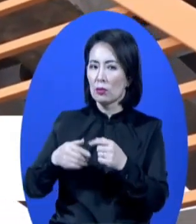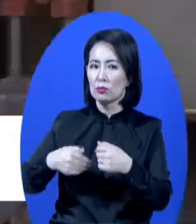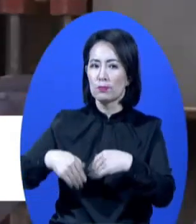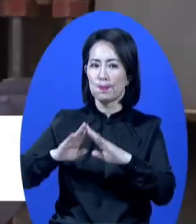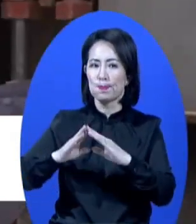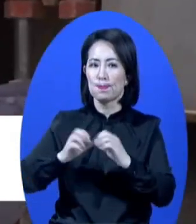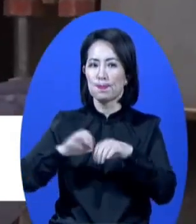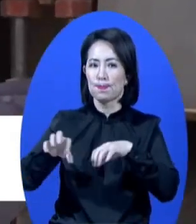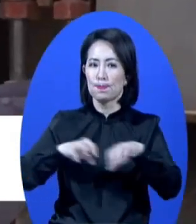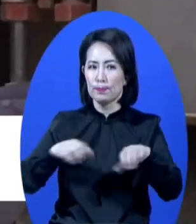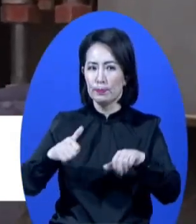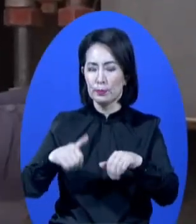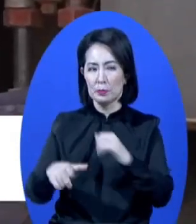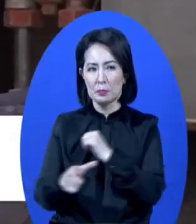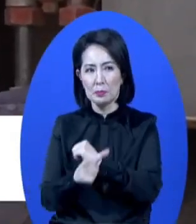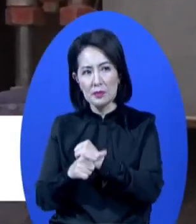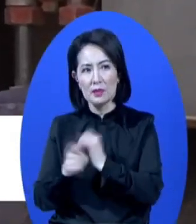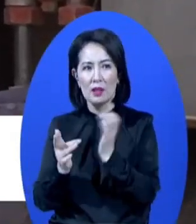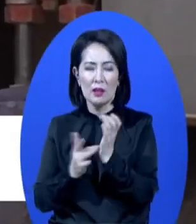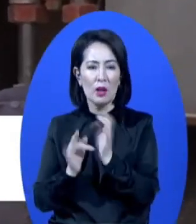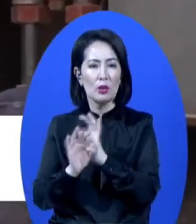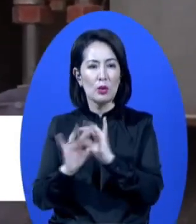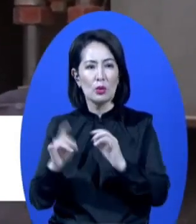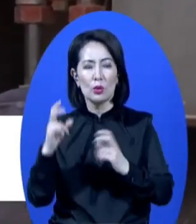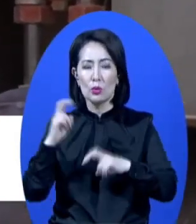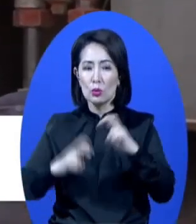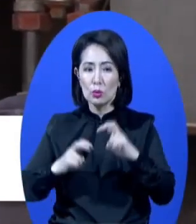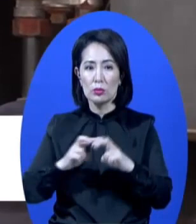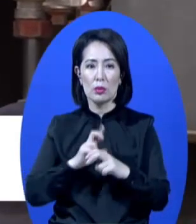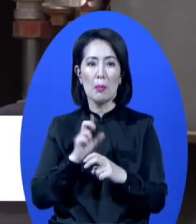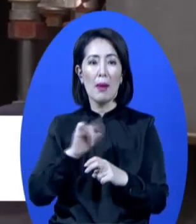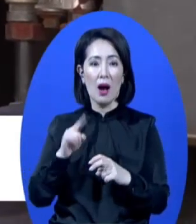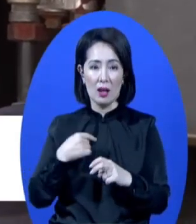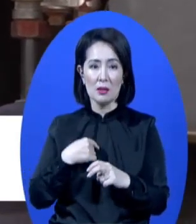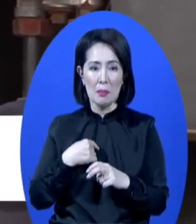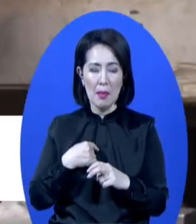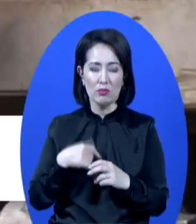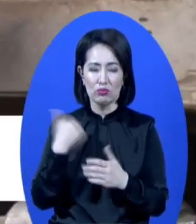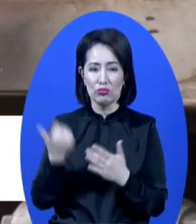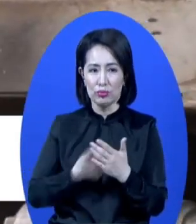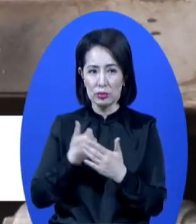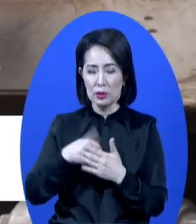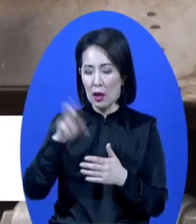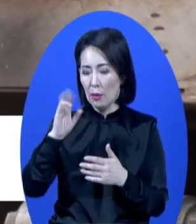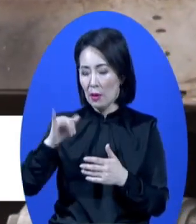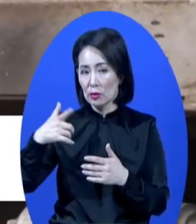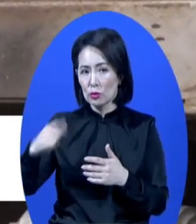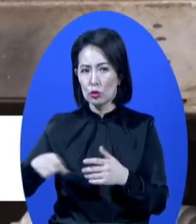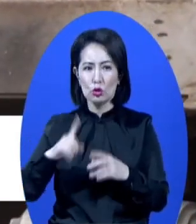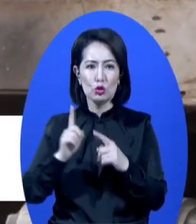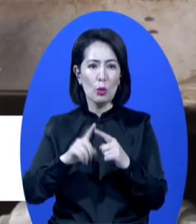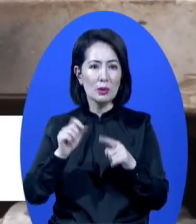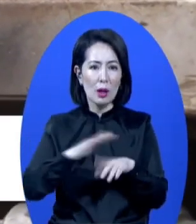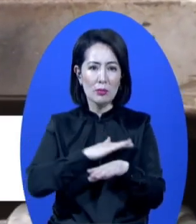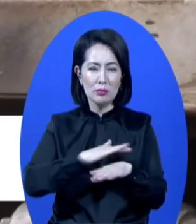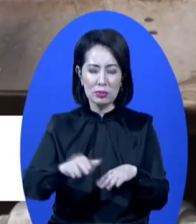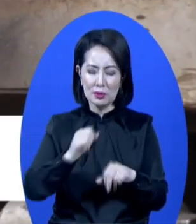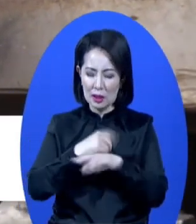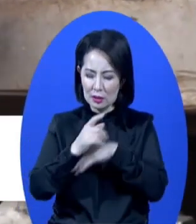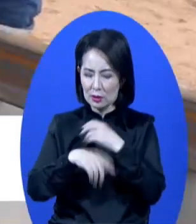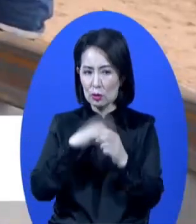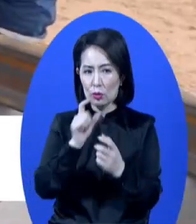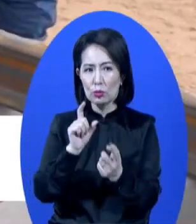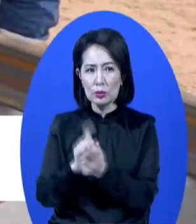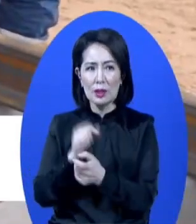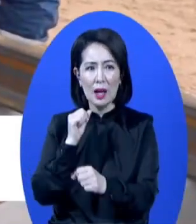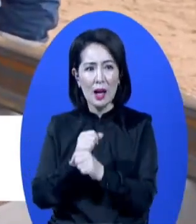боловсон өвчин техник хэрэгсэл, үйлдвэр зэрэг бааз суртаа болж байгаа юм. Монгол Улсын Ерөнхийлөгч Баттулга төмөр замын трассын дагуу ажиллах үеэрээ ажилчин албан